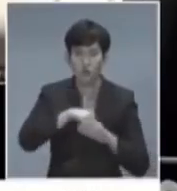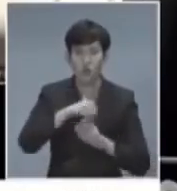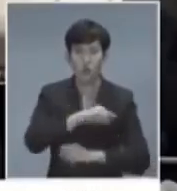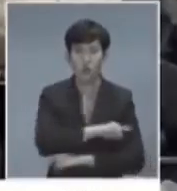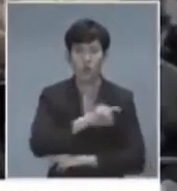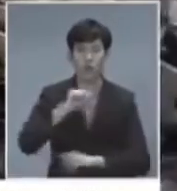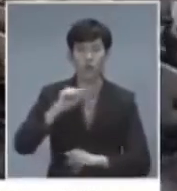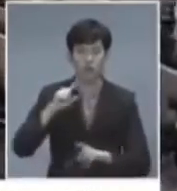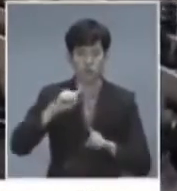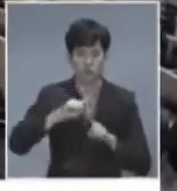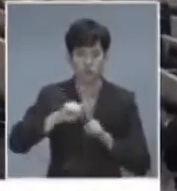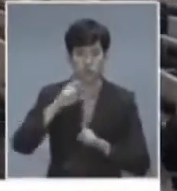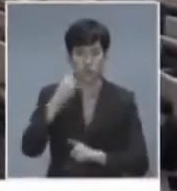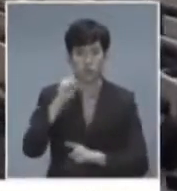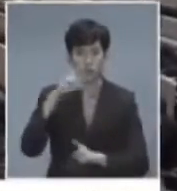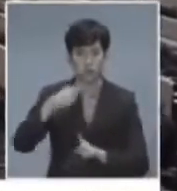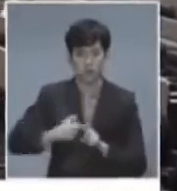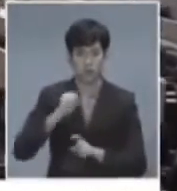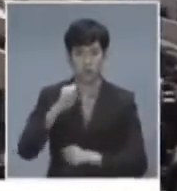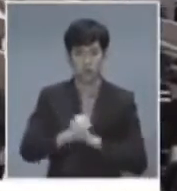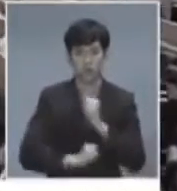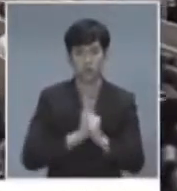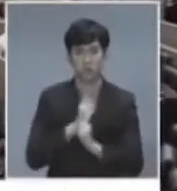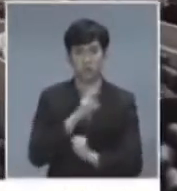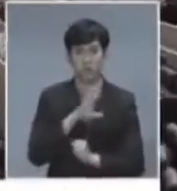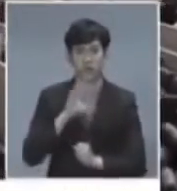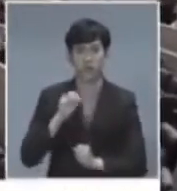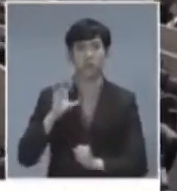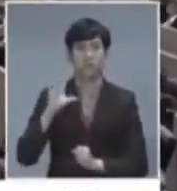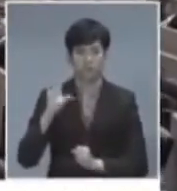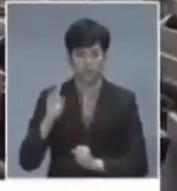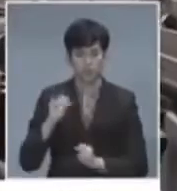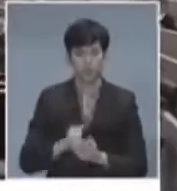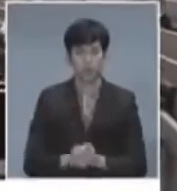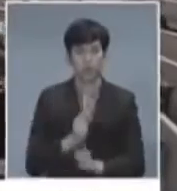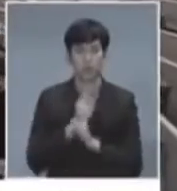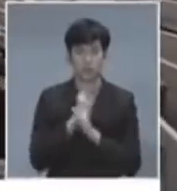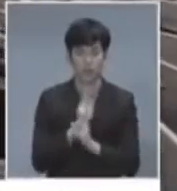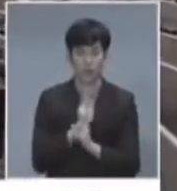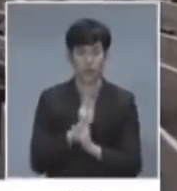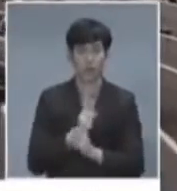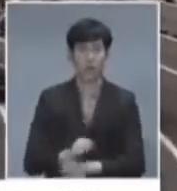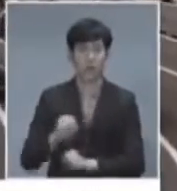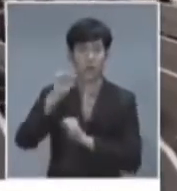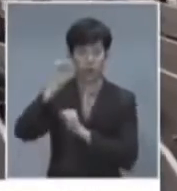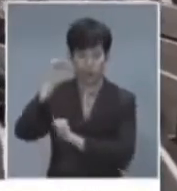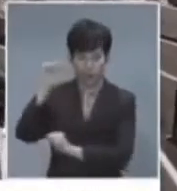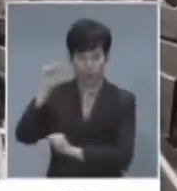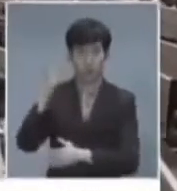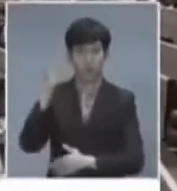ช2557ตามที่สำนักพระราชวังได้แถลงให้ทราบเป็นระยะแล้ว